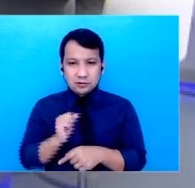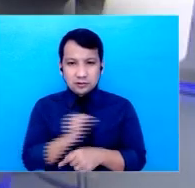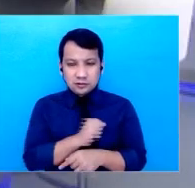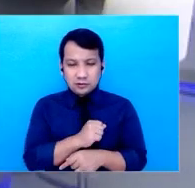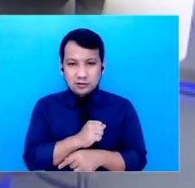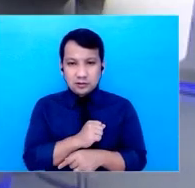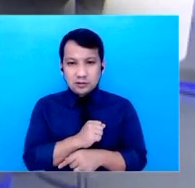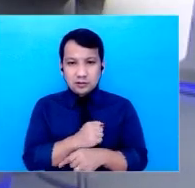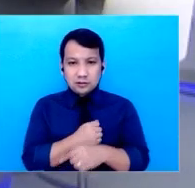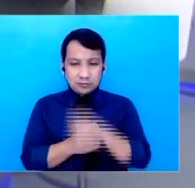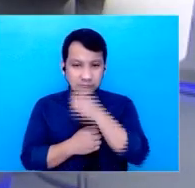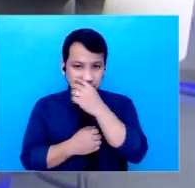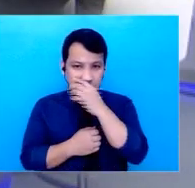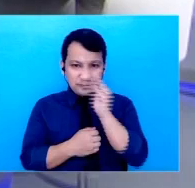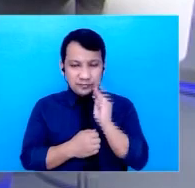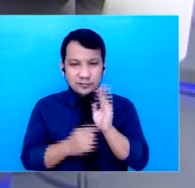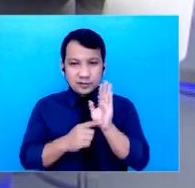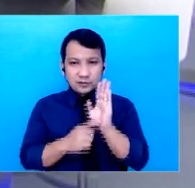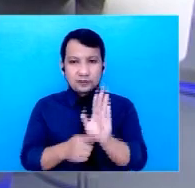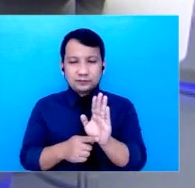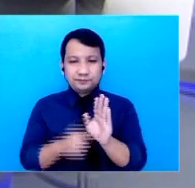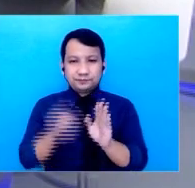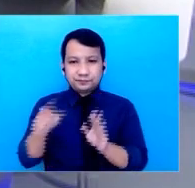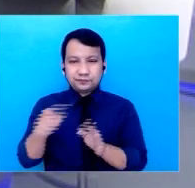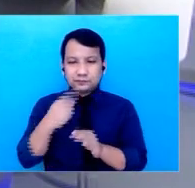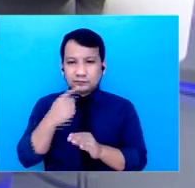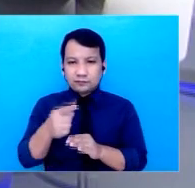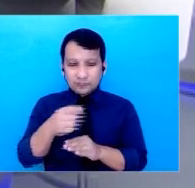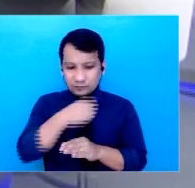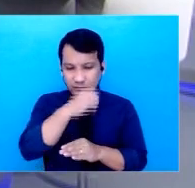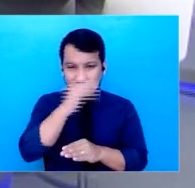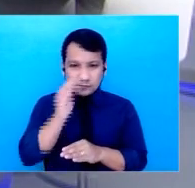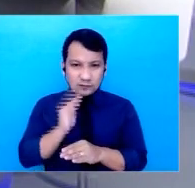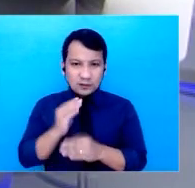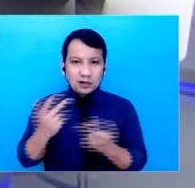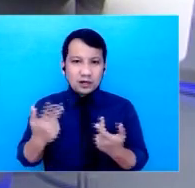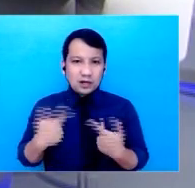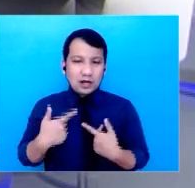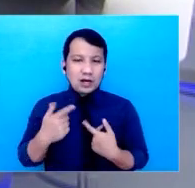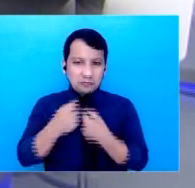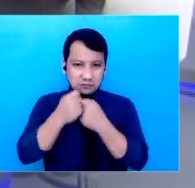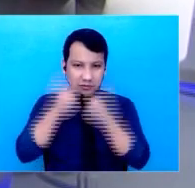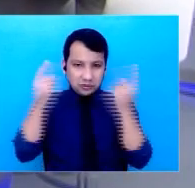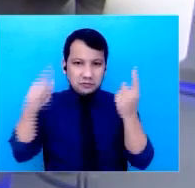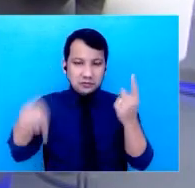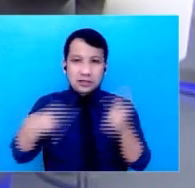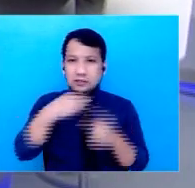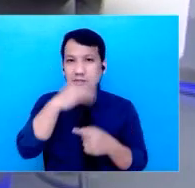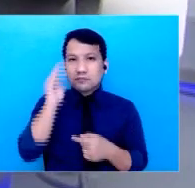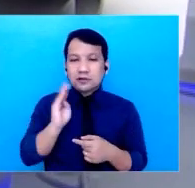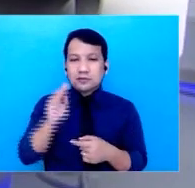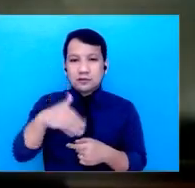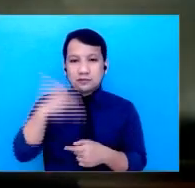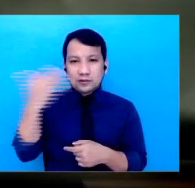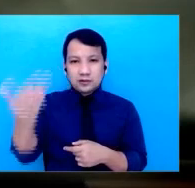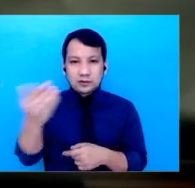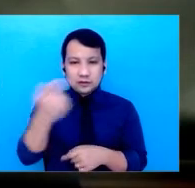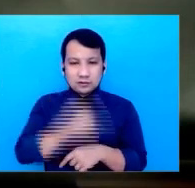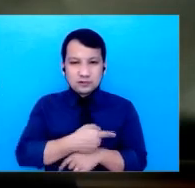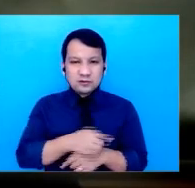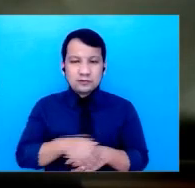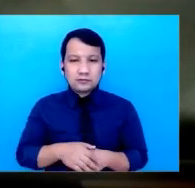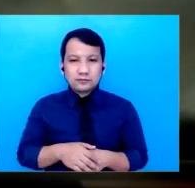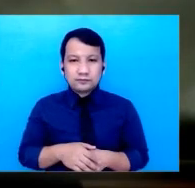pangulo. Pero sa programang The Chiefs, sinabi ni Salceda na may pasabog si Pacquiao sa mga susunod na araw. Ang hirap